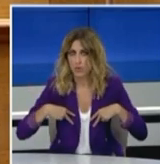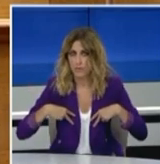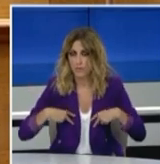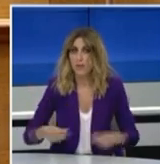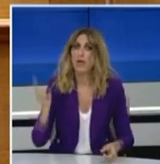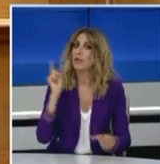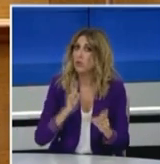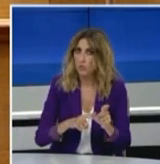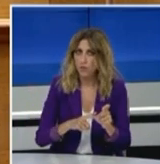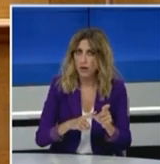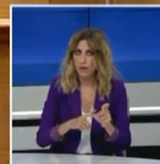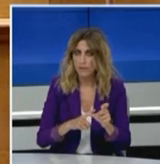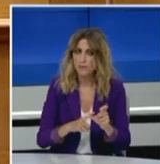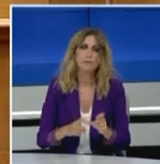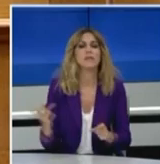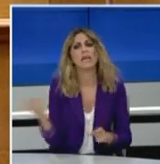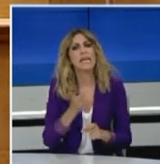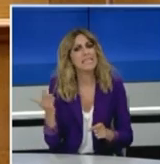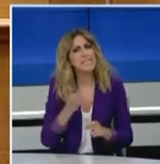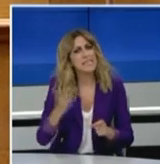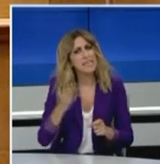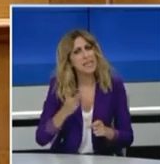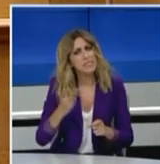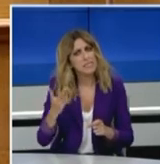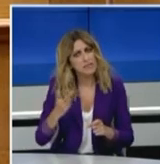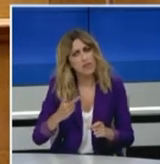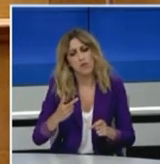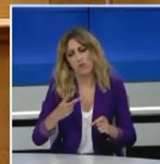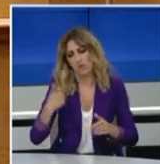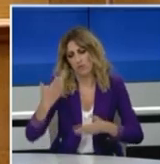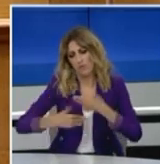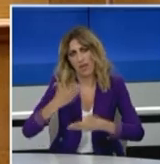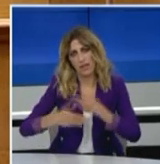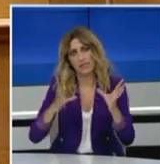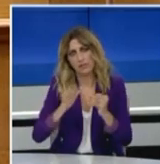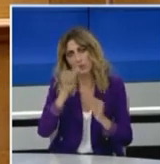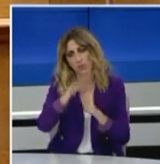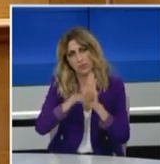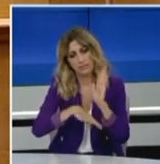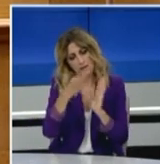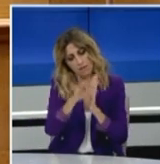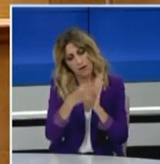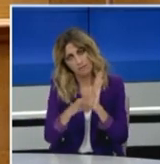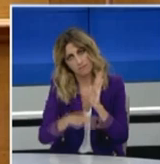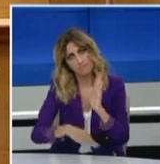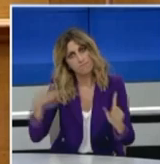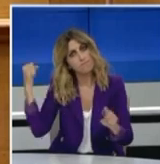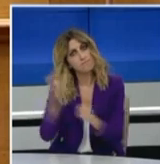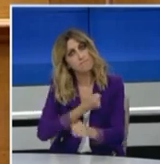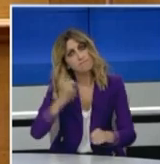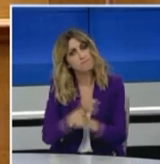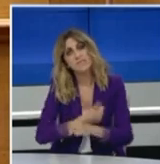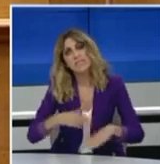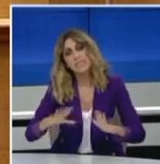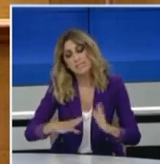το ΚΚΕ και στις δύο φάσεις της συνταγματικής αναθεώρησης επέμενε στην πλήρη κατάργησή του,